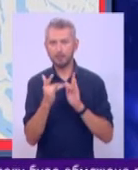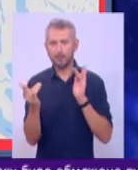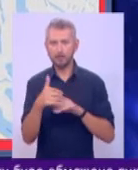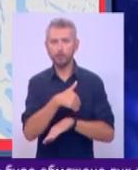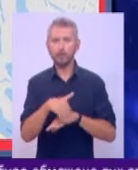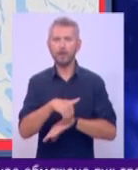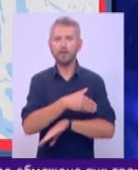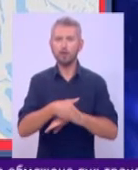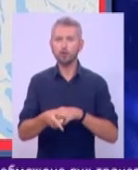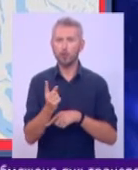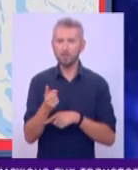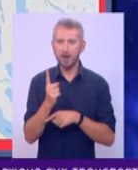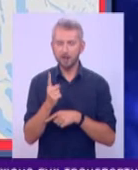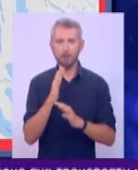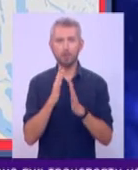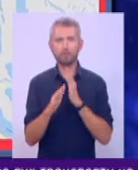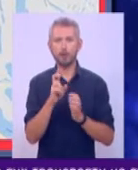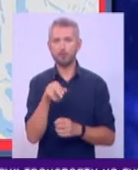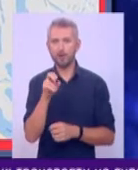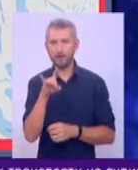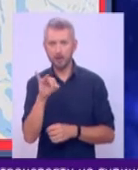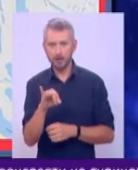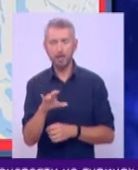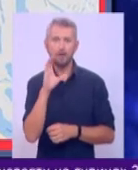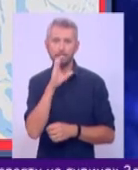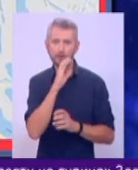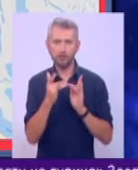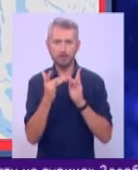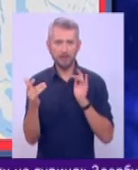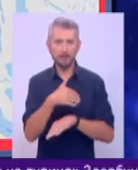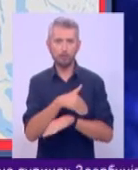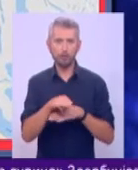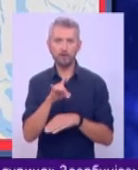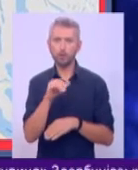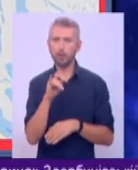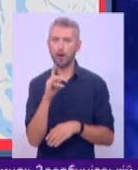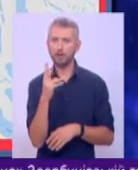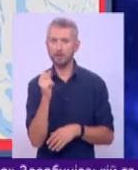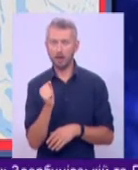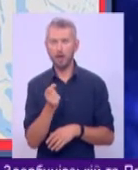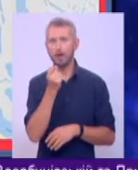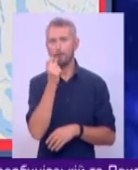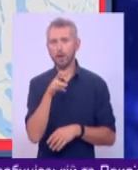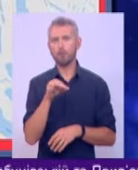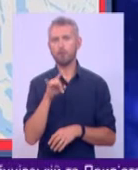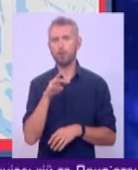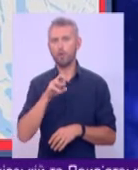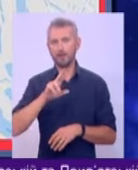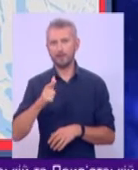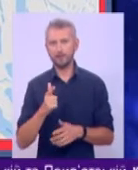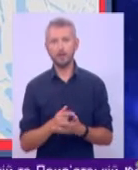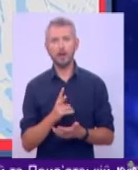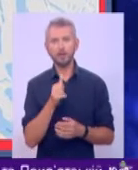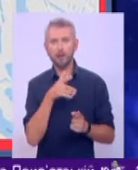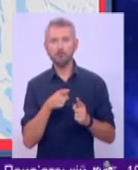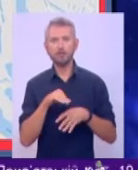міст, вулиця Набережно-Рибальська, проспект Степана Бандери, Північний міст, вулиця Труханівська, парк Муромець.